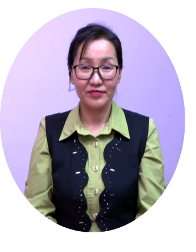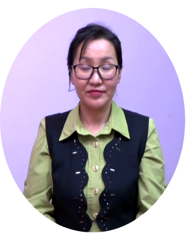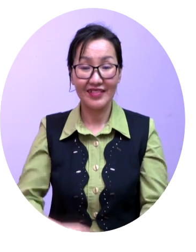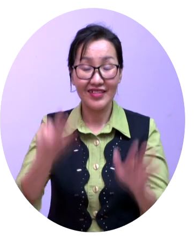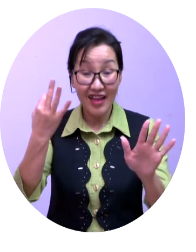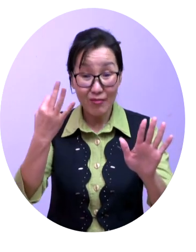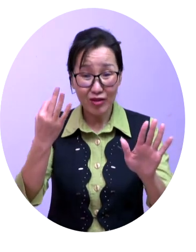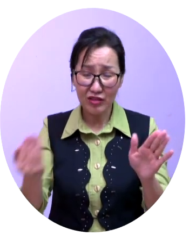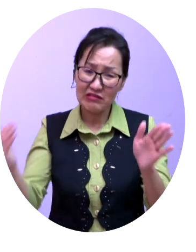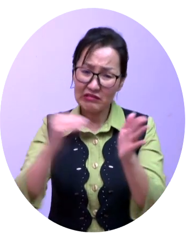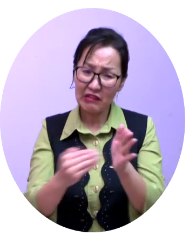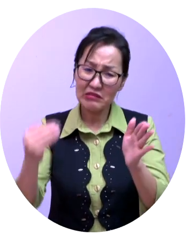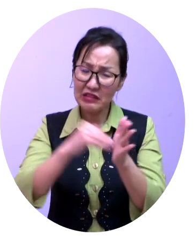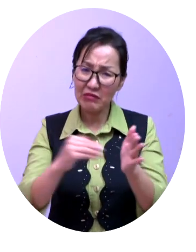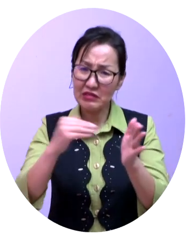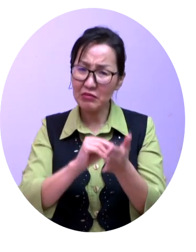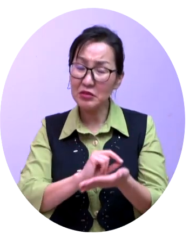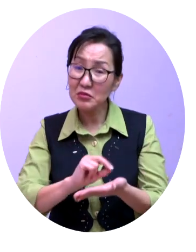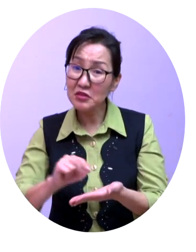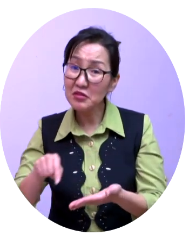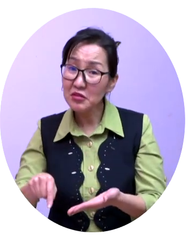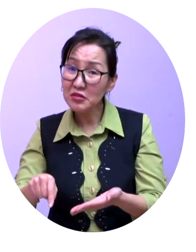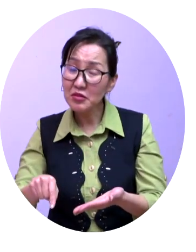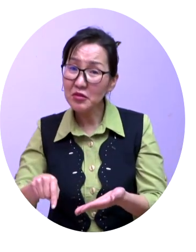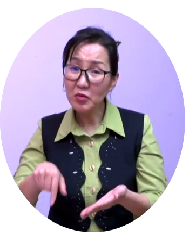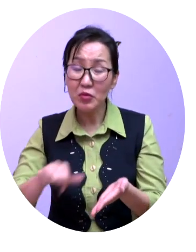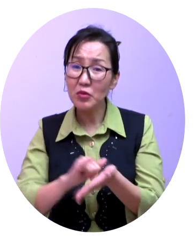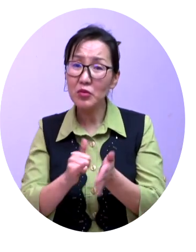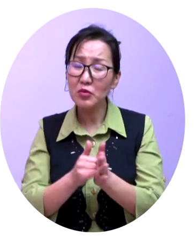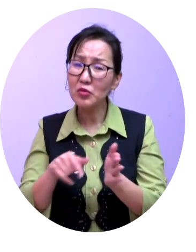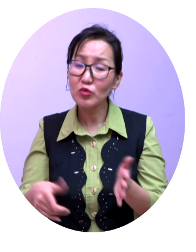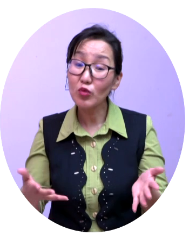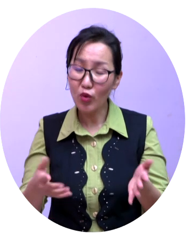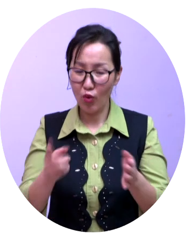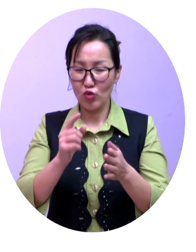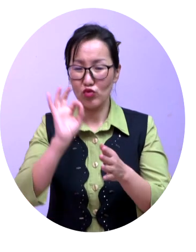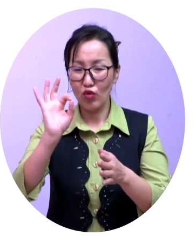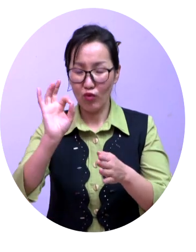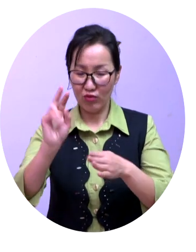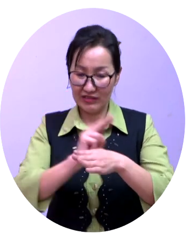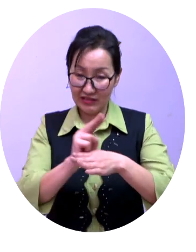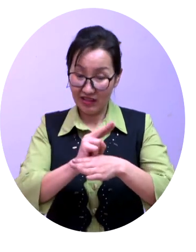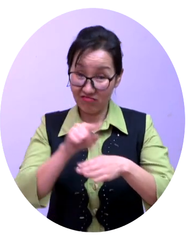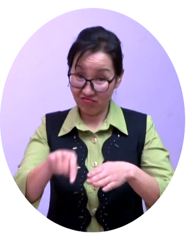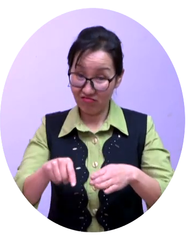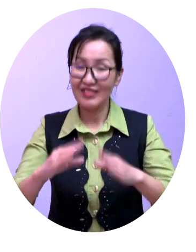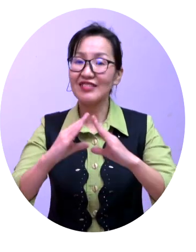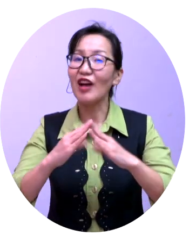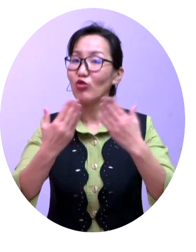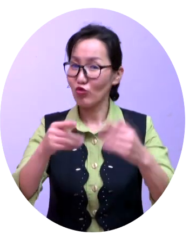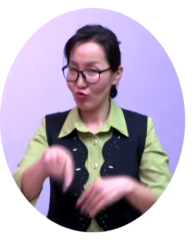8-ын тоог давтан давтан бичсэн нь хүүхдүүд та нарын зөв дадлыг чинь сорьсон даалгавар байсан